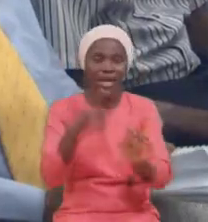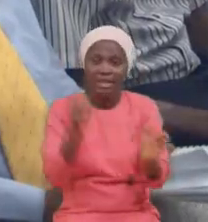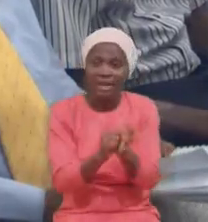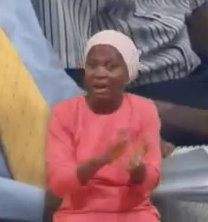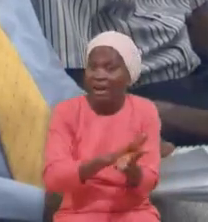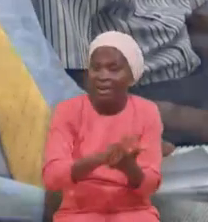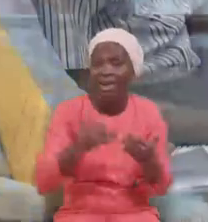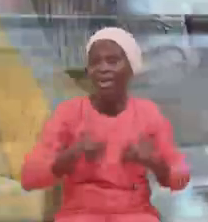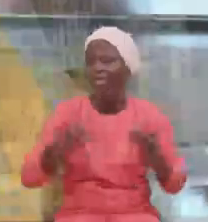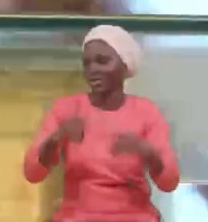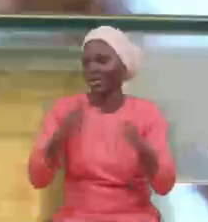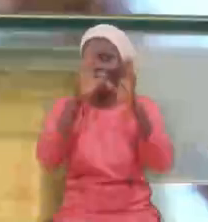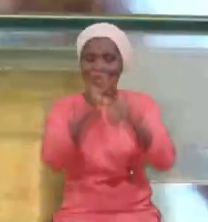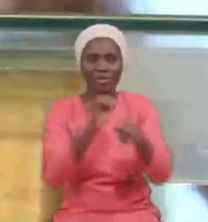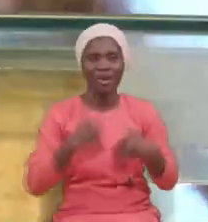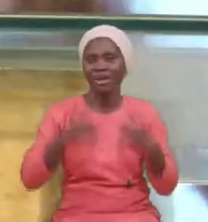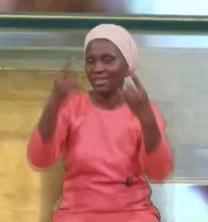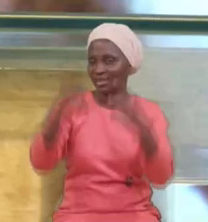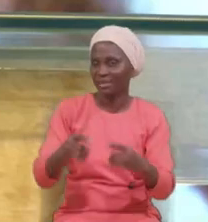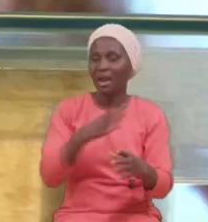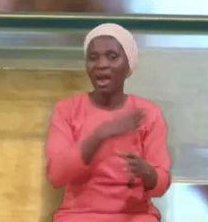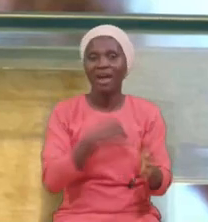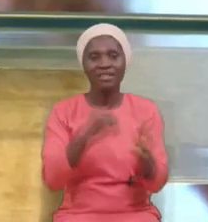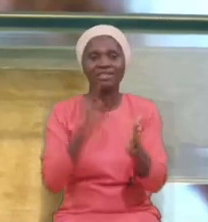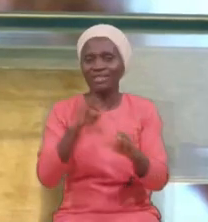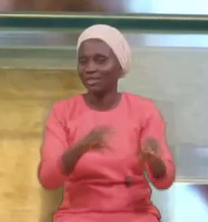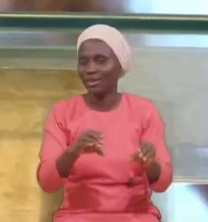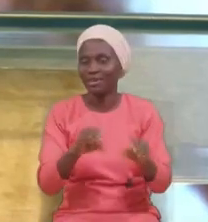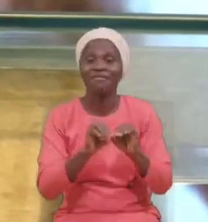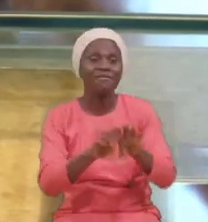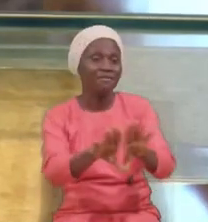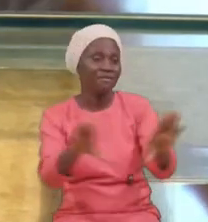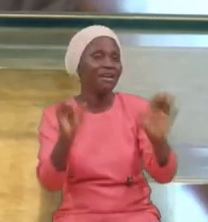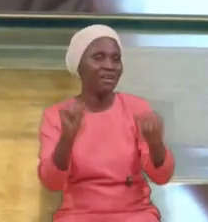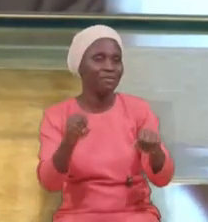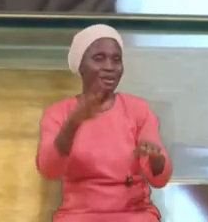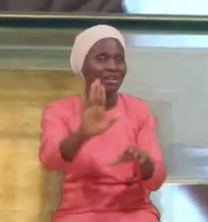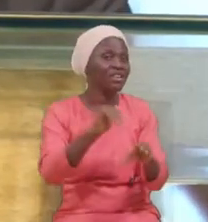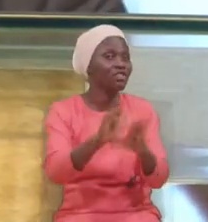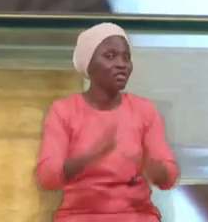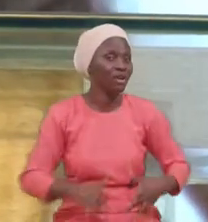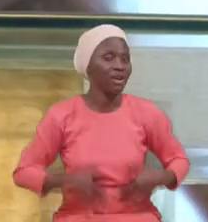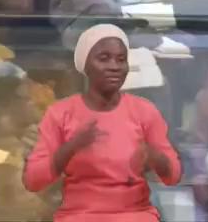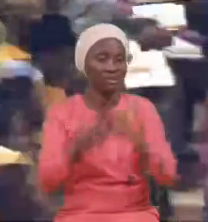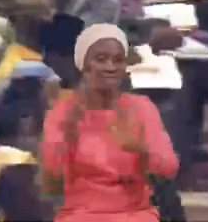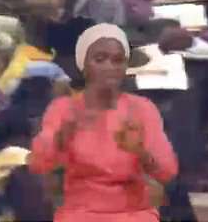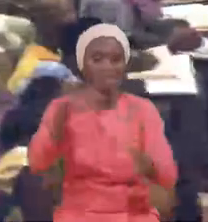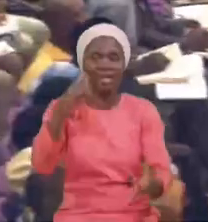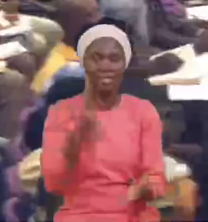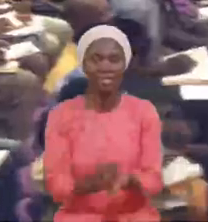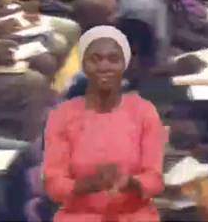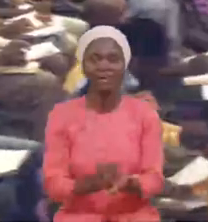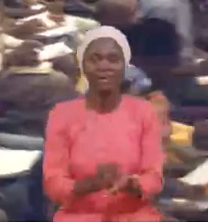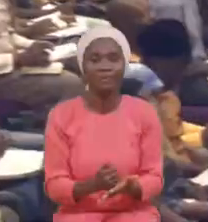la purification est venue. Le miracle est venu et c'est fait. C'est vérifiable dans votre vie au nom